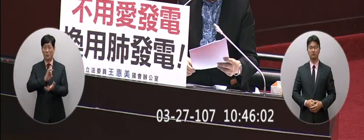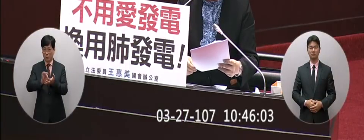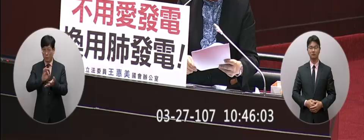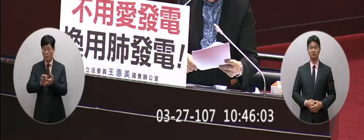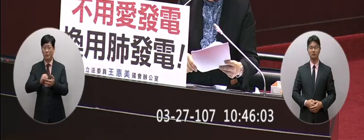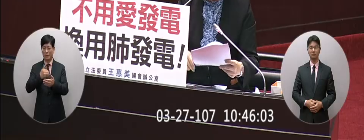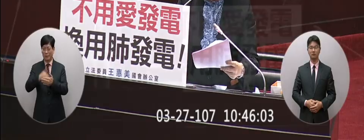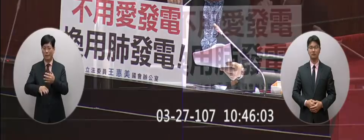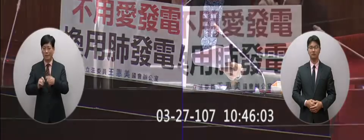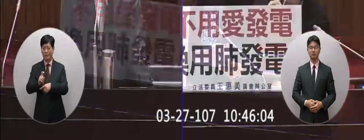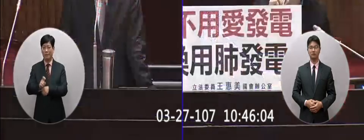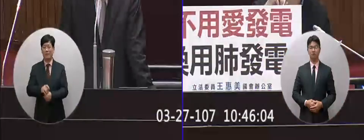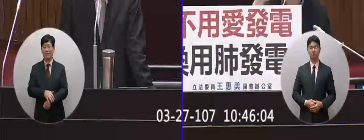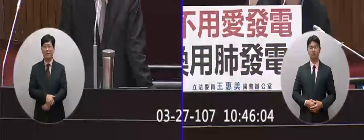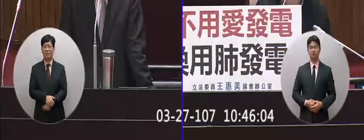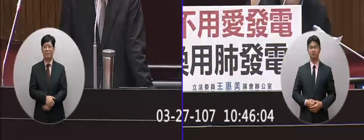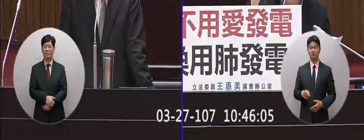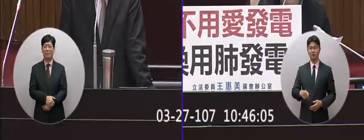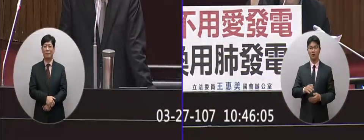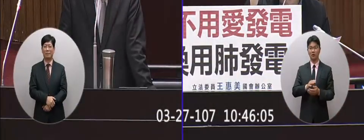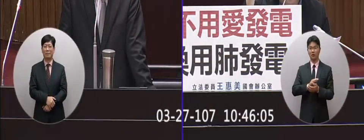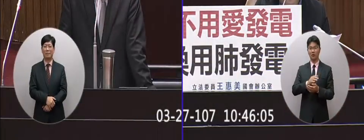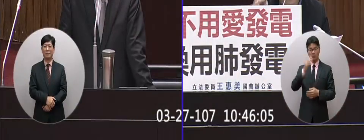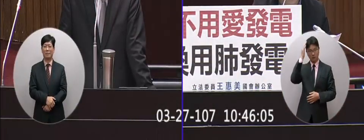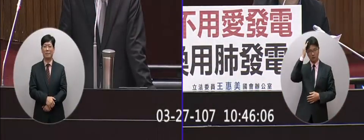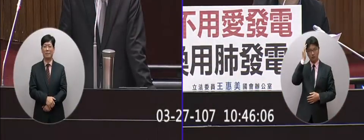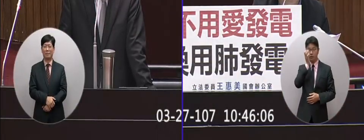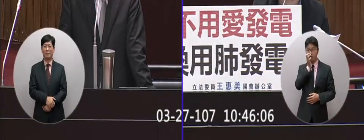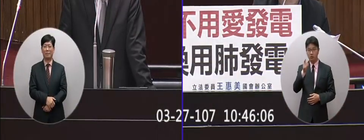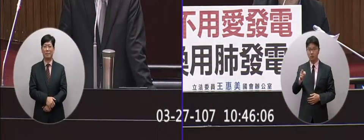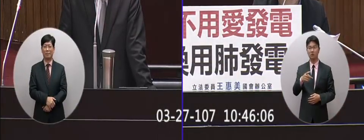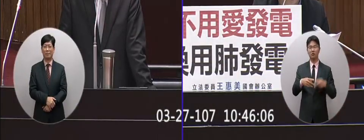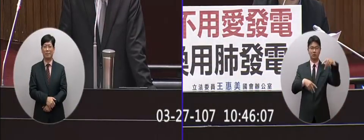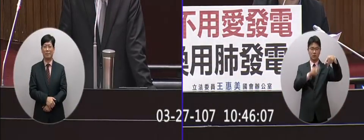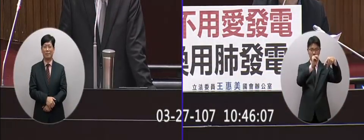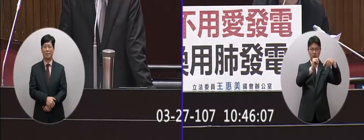啊， 那煤的一个排放就是 PM2.5 的一